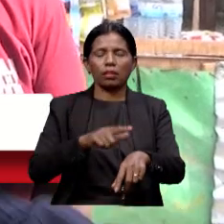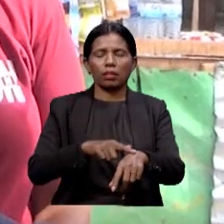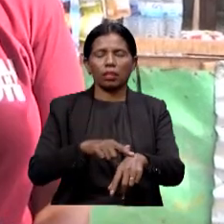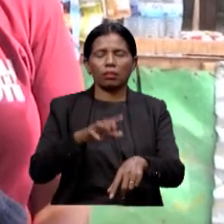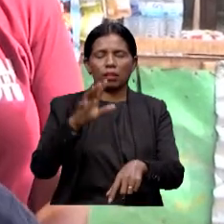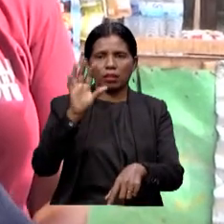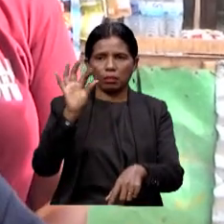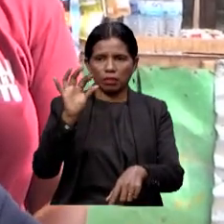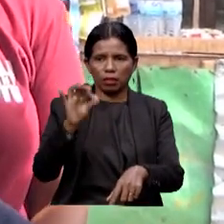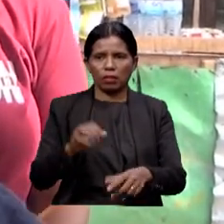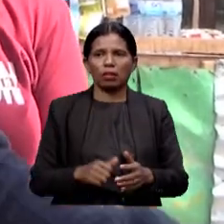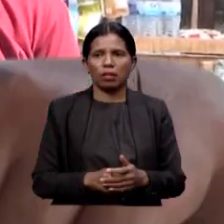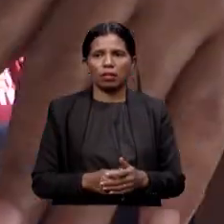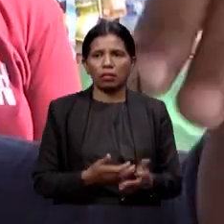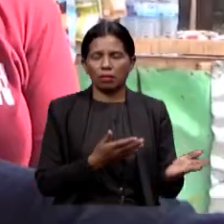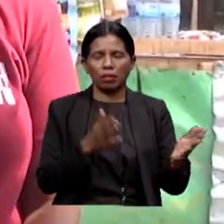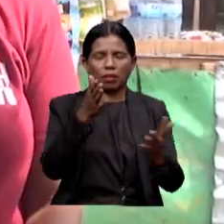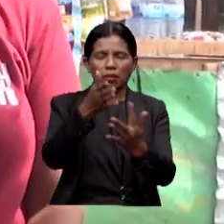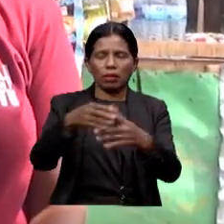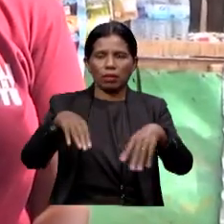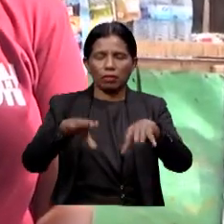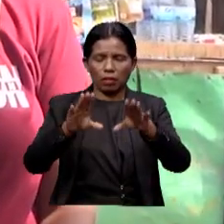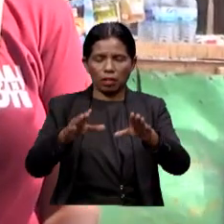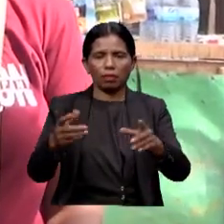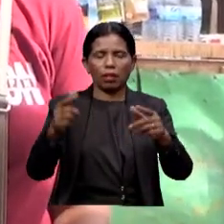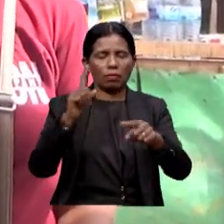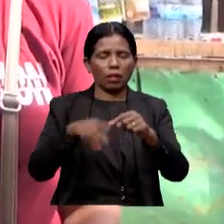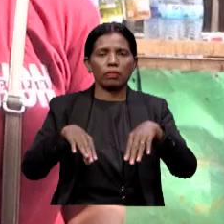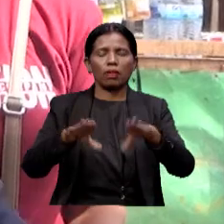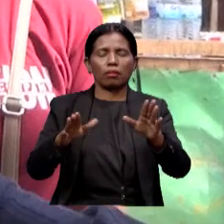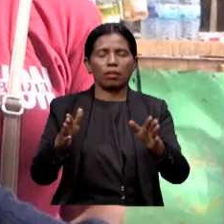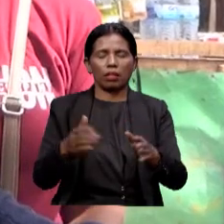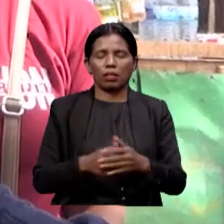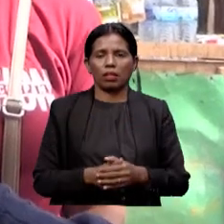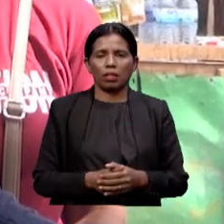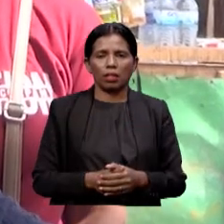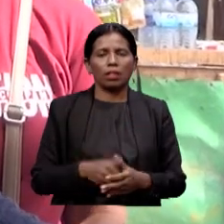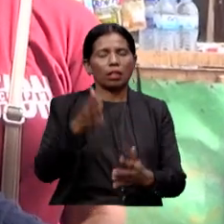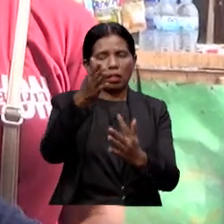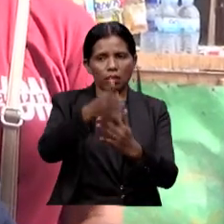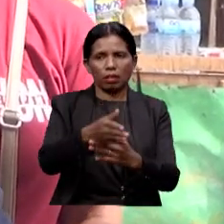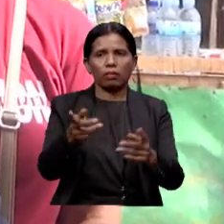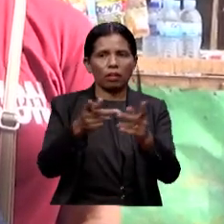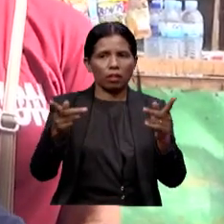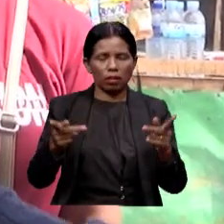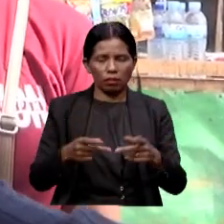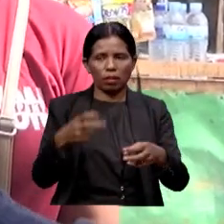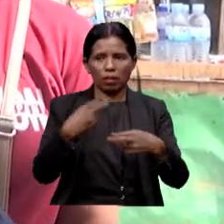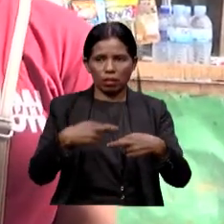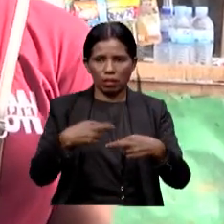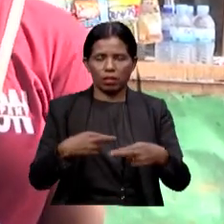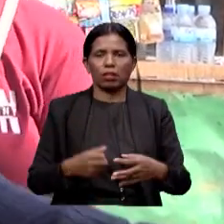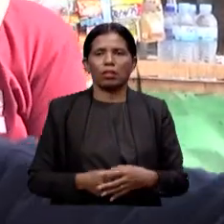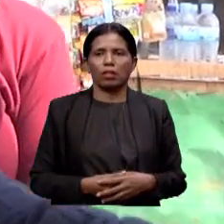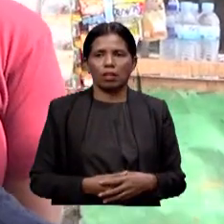sema serbel tamu tu mai la bel sai ba fa pale lio waktu evita ya evita per fatin ne bat ama fatin ma risku am fatin